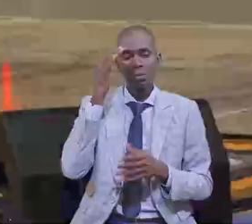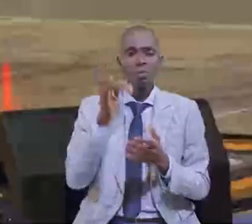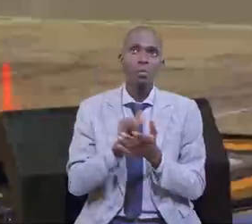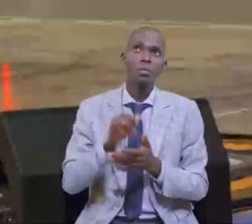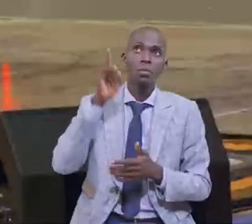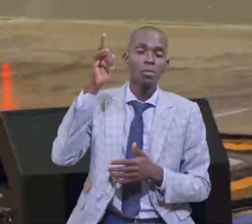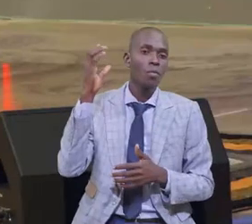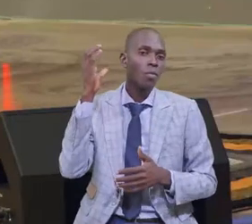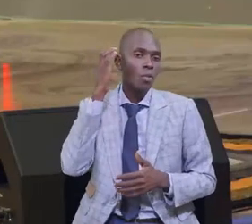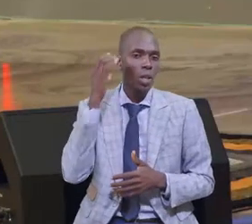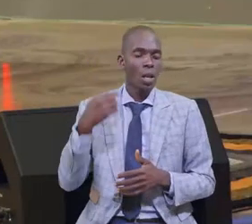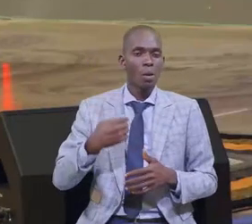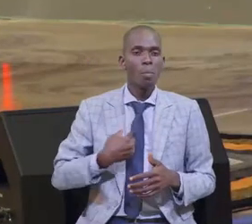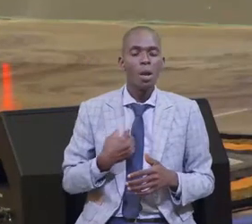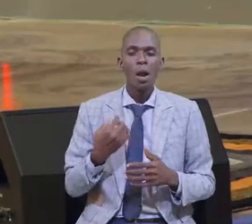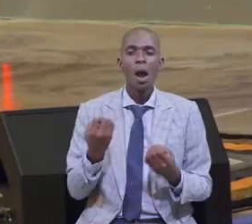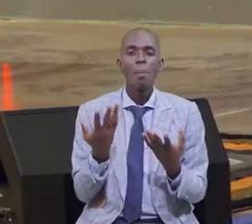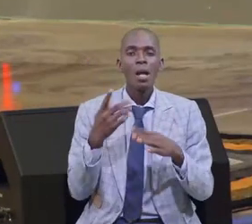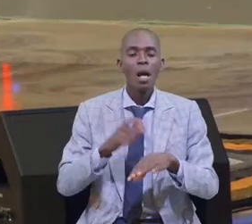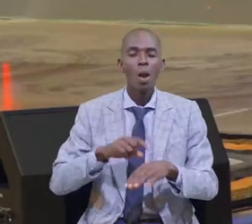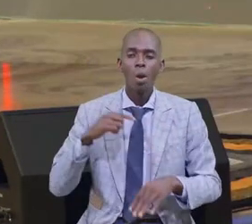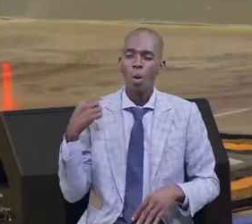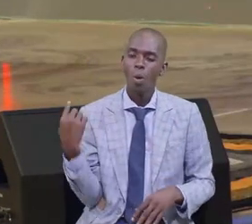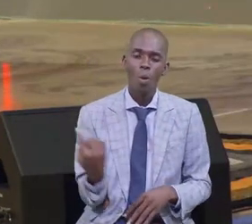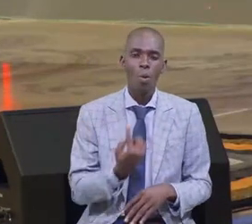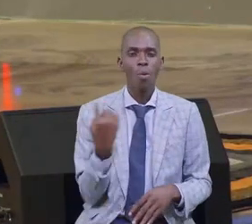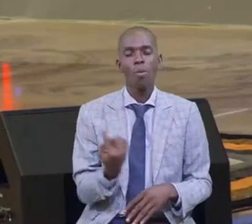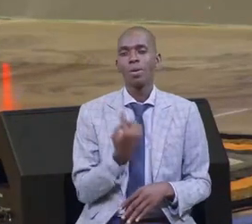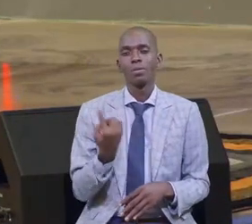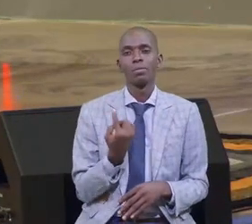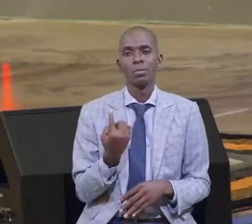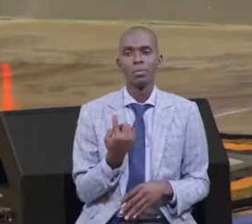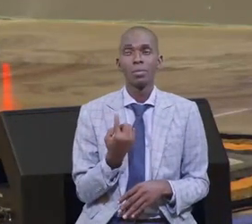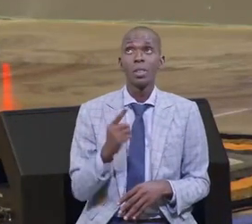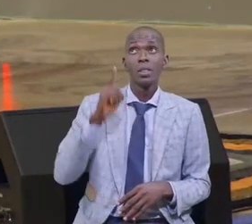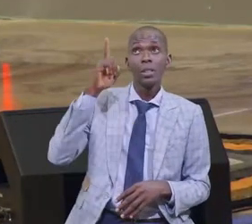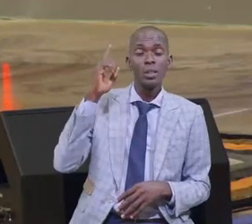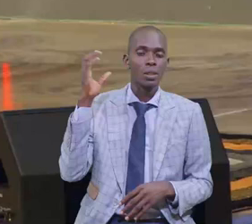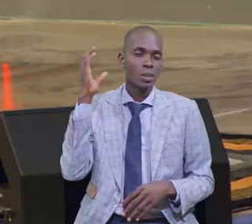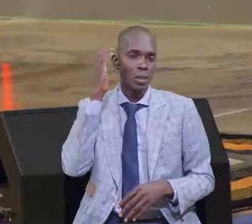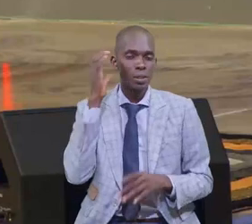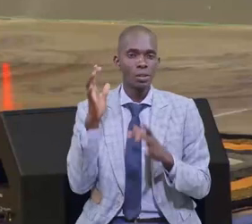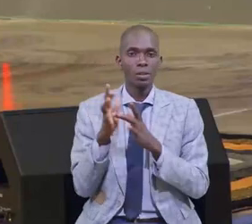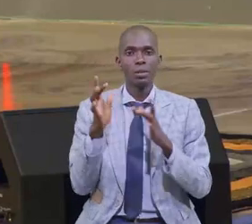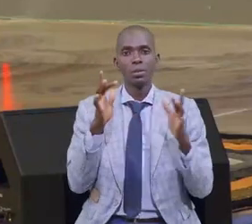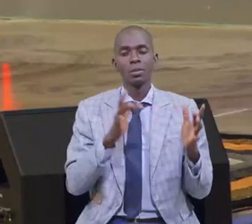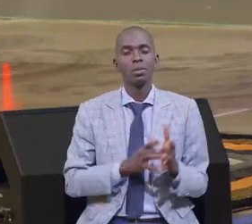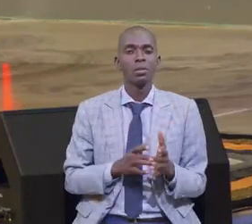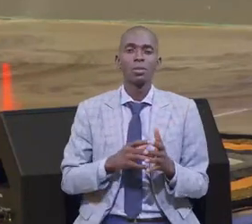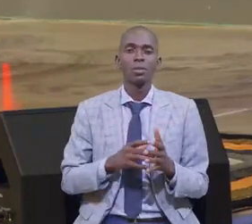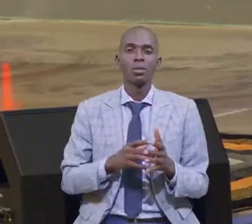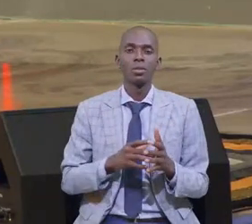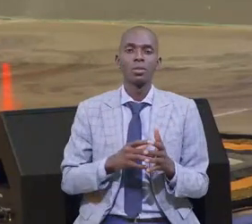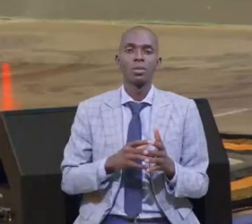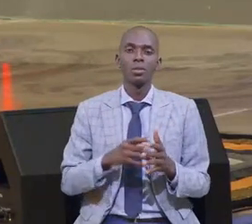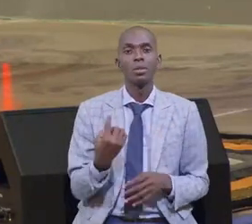tu m'exauces. Combien de fois? Toujours. Il exauce toujours Jésus,